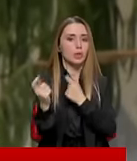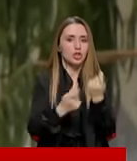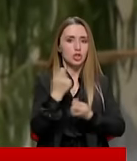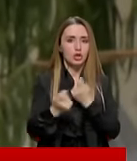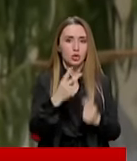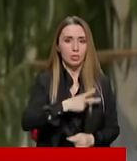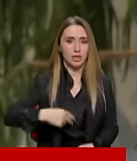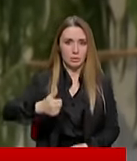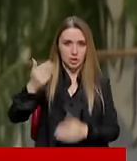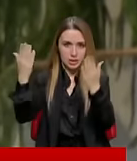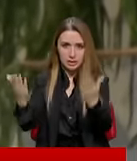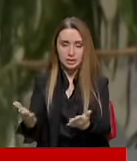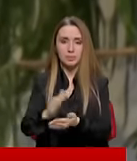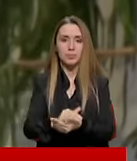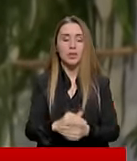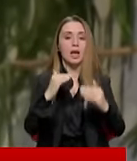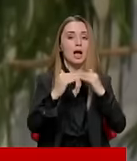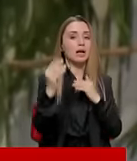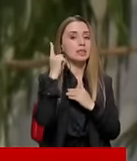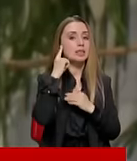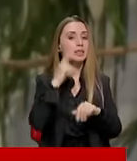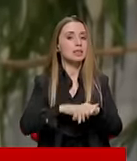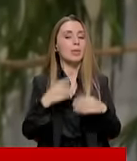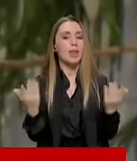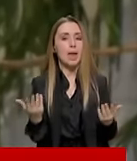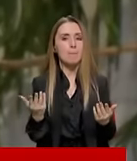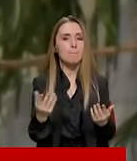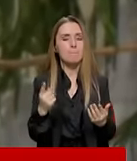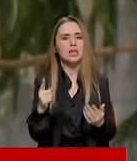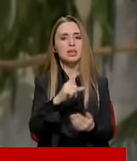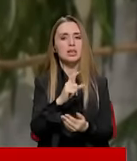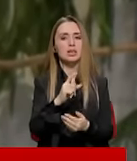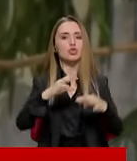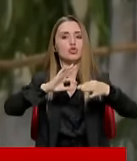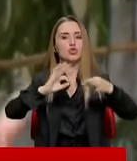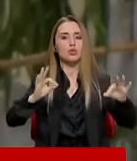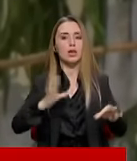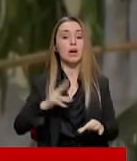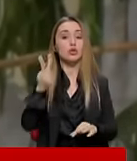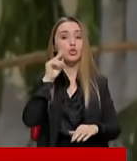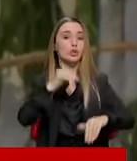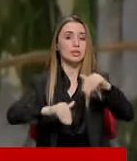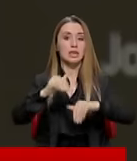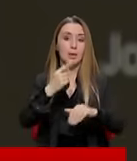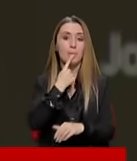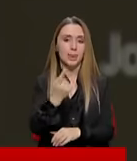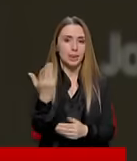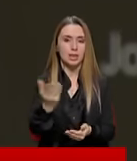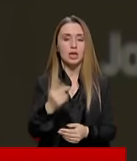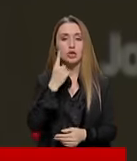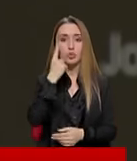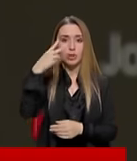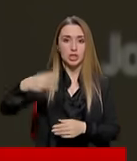belediye Başkanısın halkı dinlerken bir yandan da bir çıkışınız oldu Bu benim son seçimim dediniz Siz de